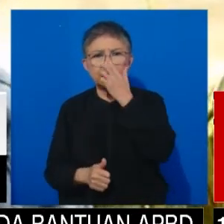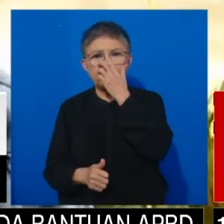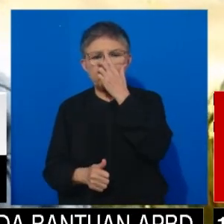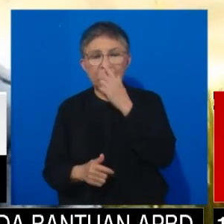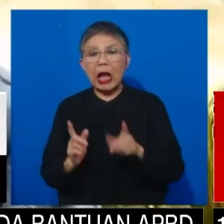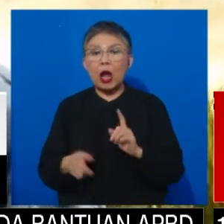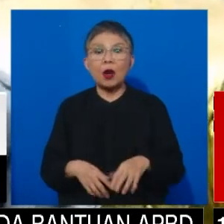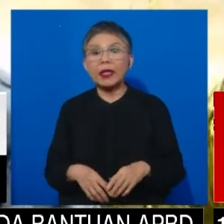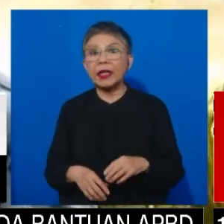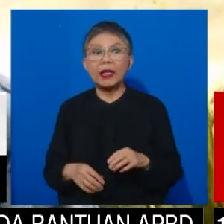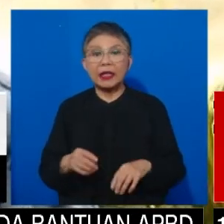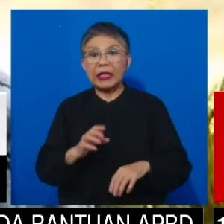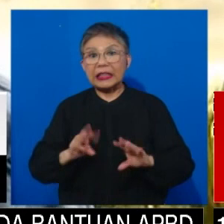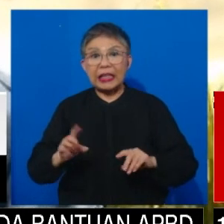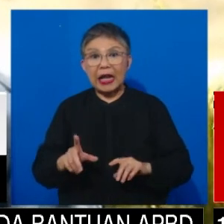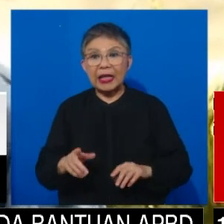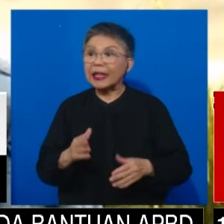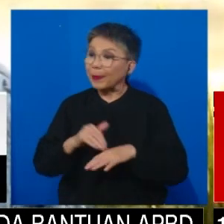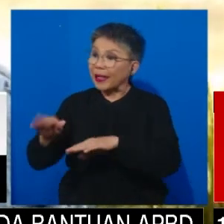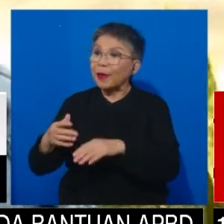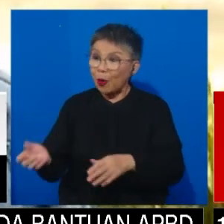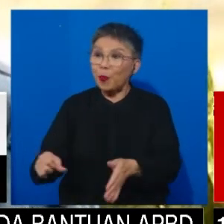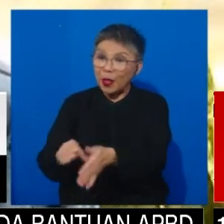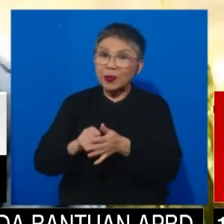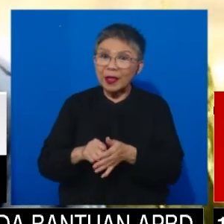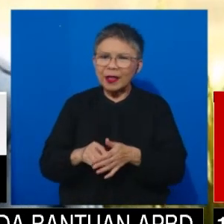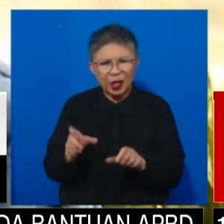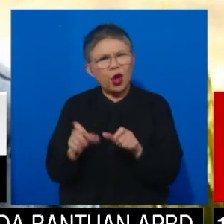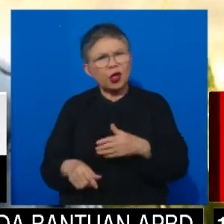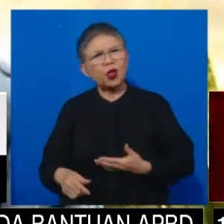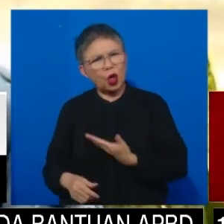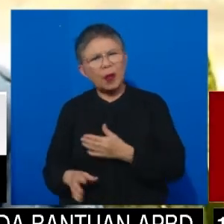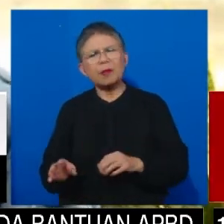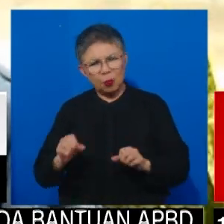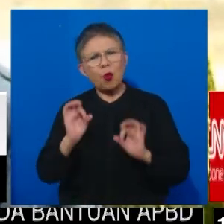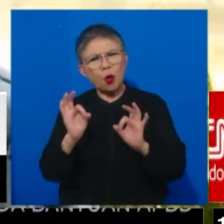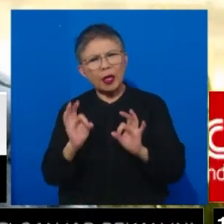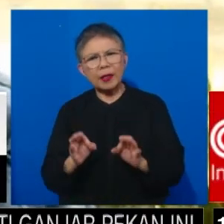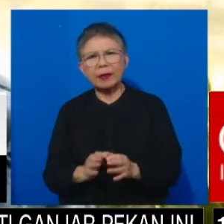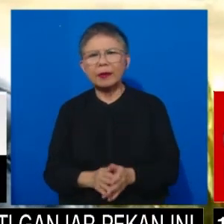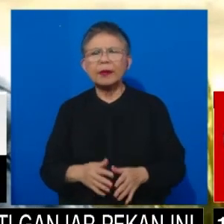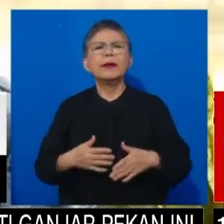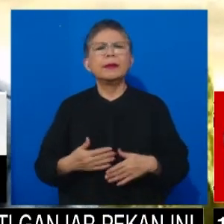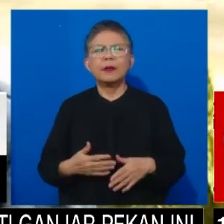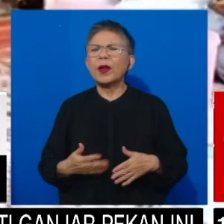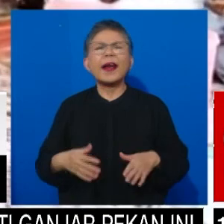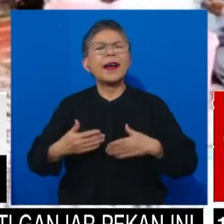nganggur misalnya. Dek mau kerja ini, mau terus dia bilang. Misalnya dia nggak malas